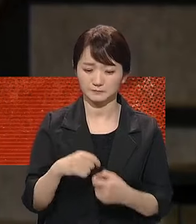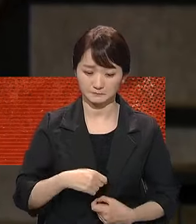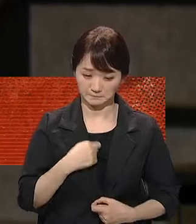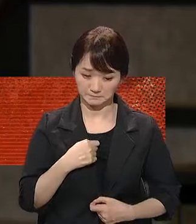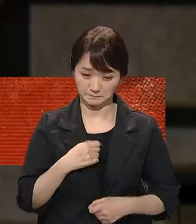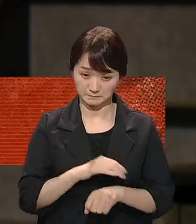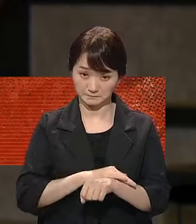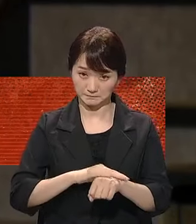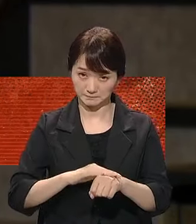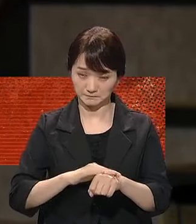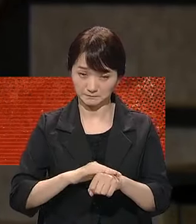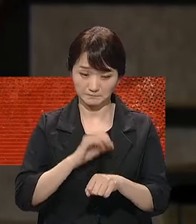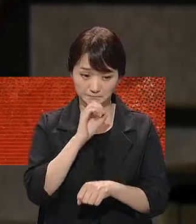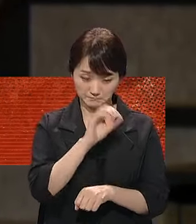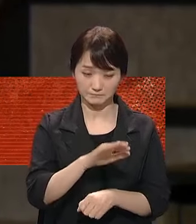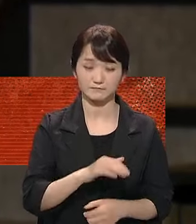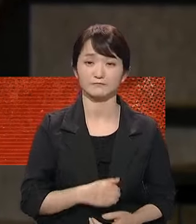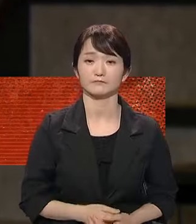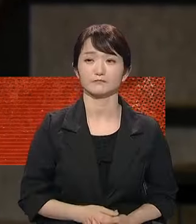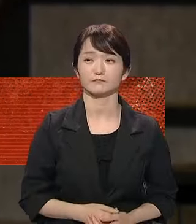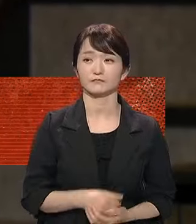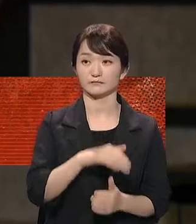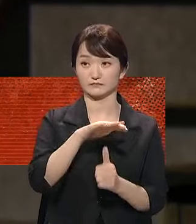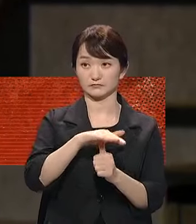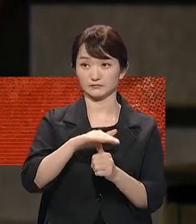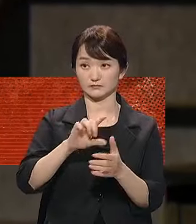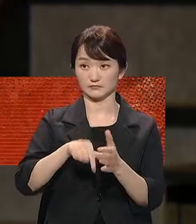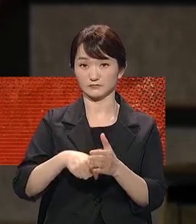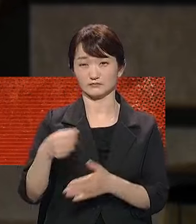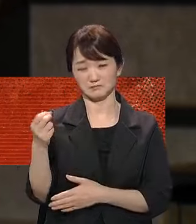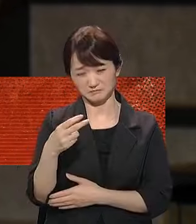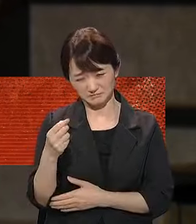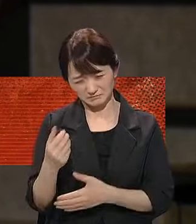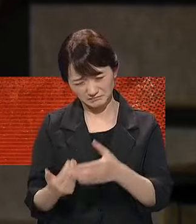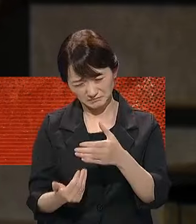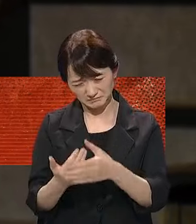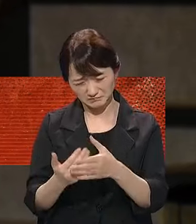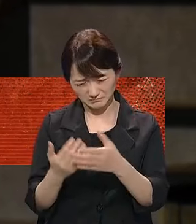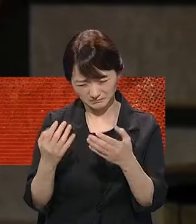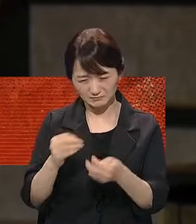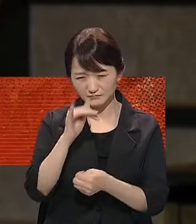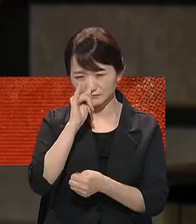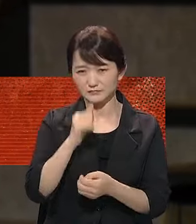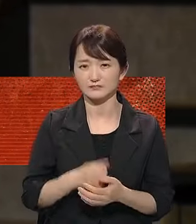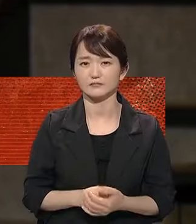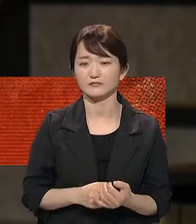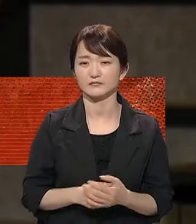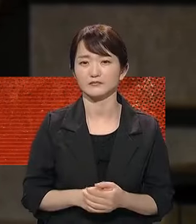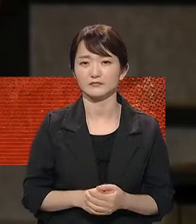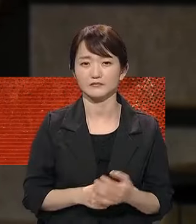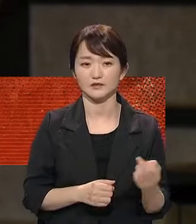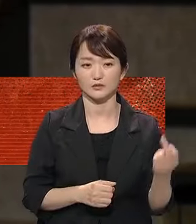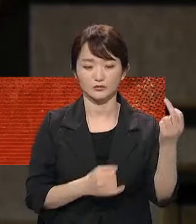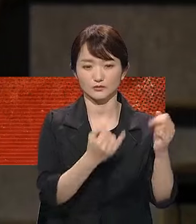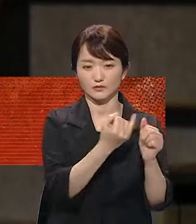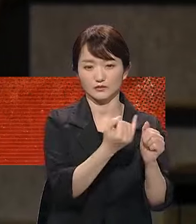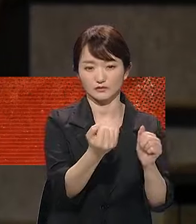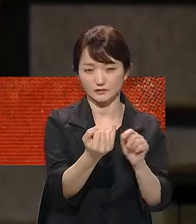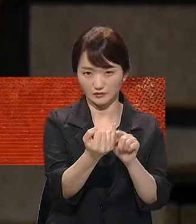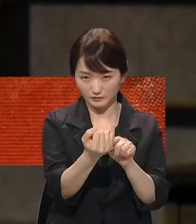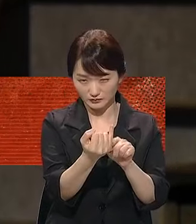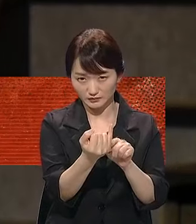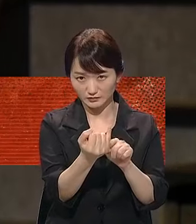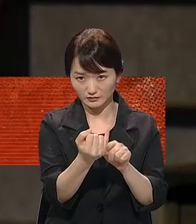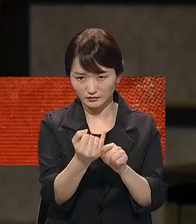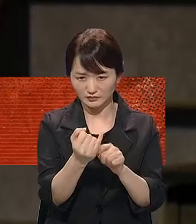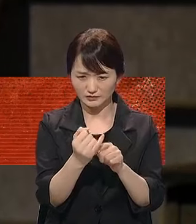얘기를 해 주셨어요 그 어릴 때부터 자자주 사고도 쳤고 또 이제 그 언니하고 뭐 다툼이 있었다 이런 얘기를 안